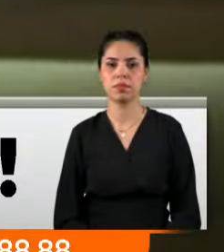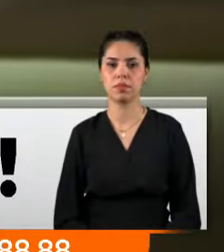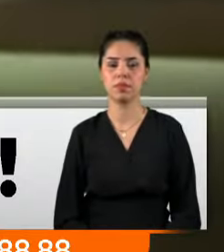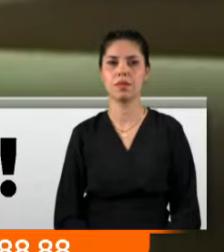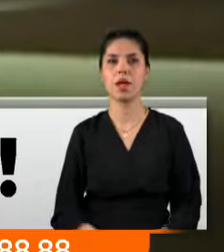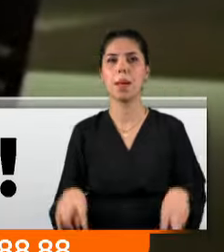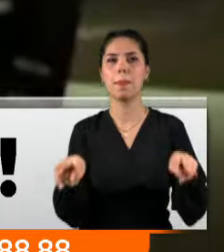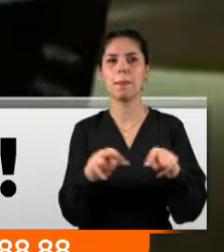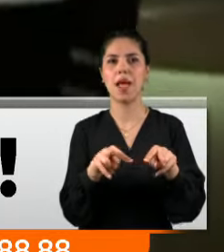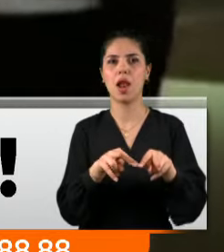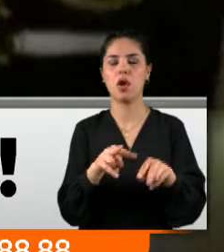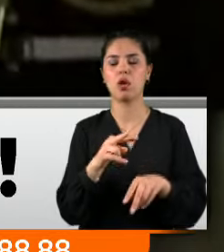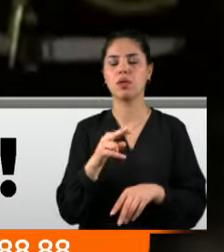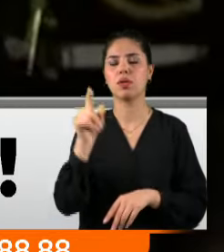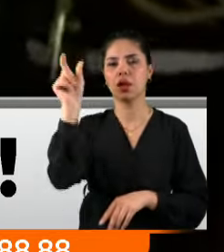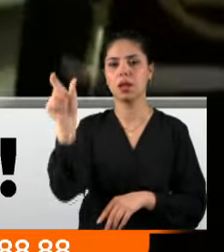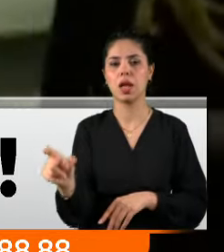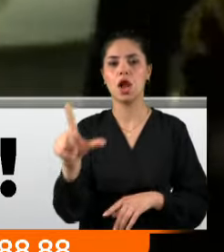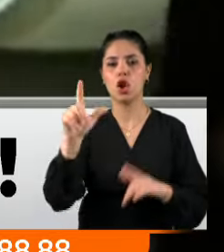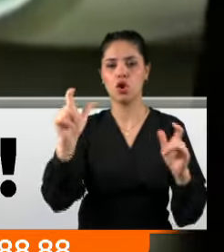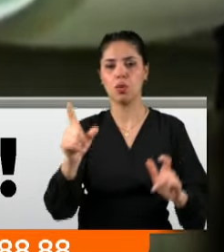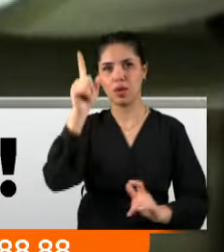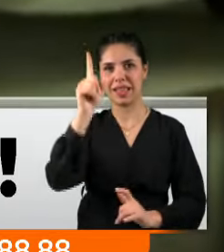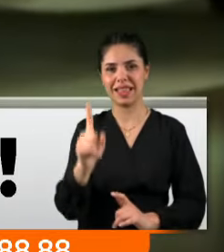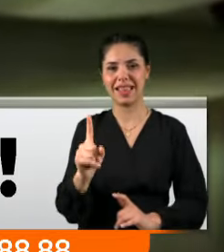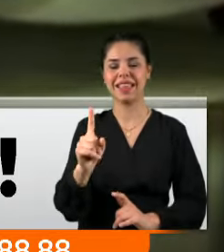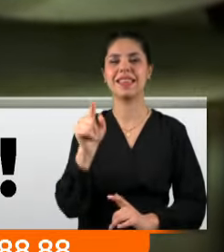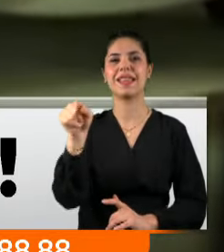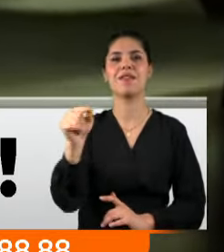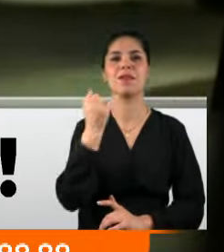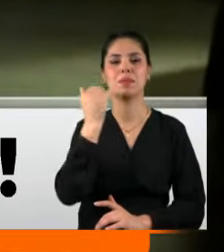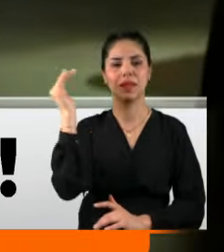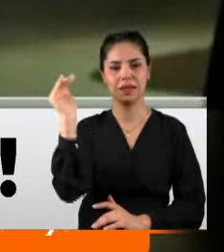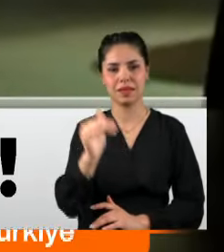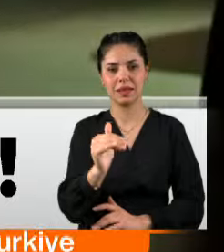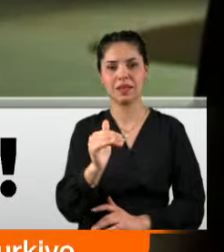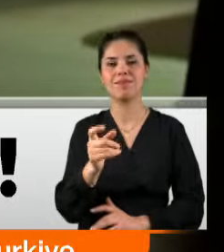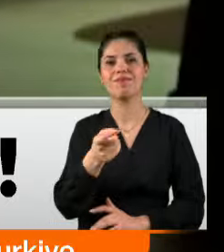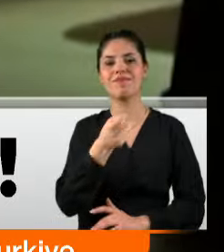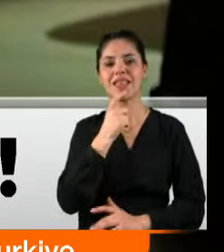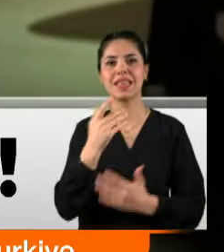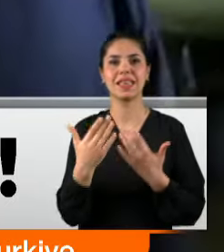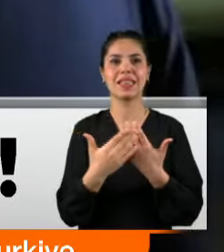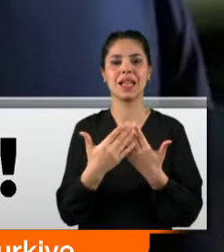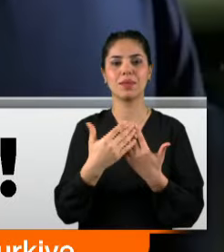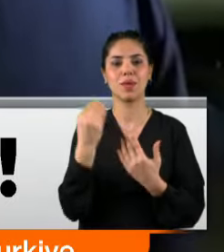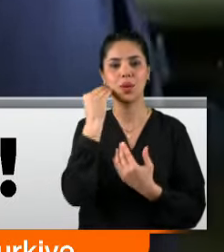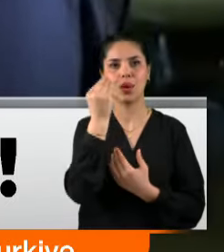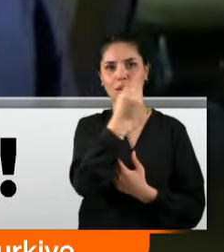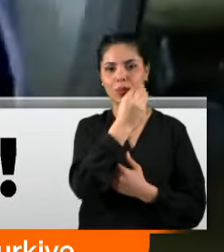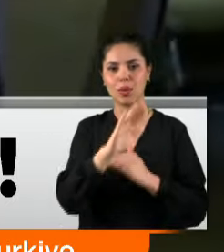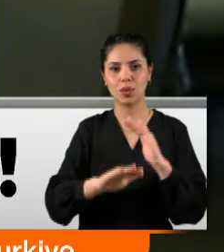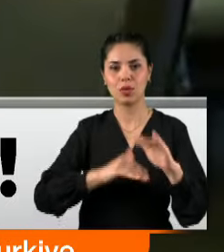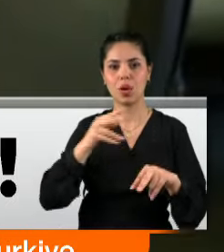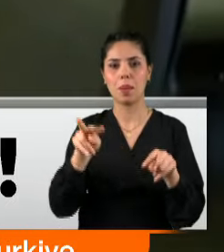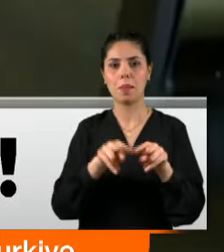Meloni, Lübnan'ı ilk kez ziyaret etti. Mevkidaşı Mikati onu karşılamak isterken yanlışlıkla yardımcısını öptü. Saniyeler sonra